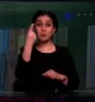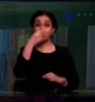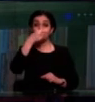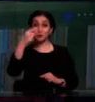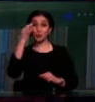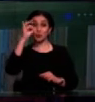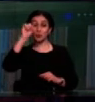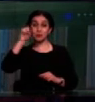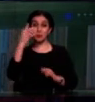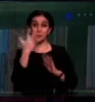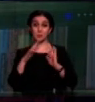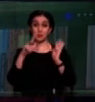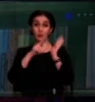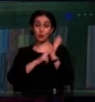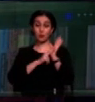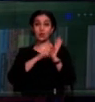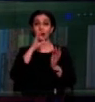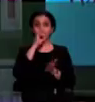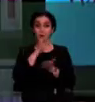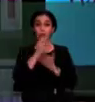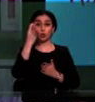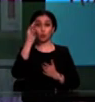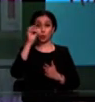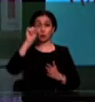минус 0,58. Ответ